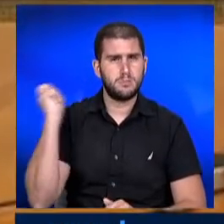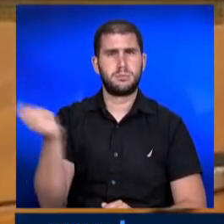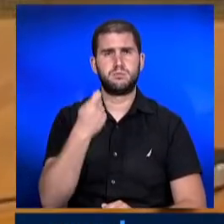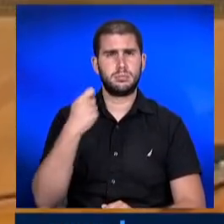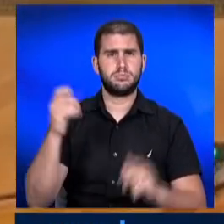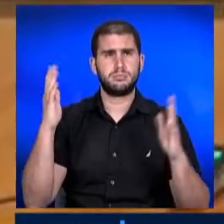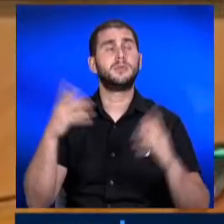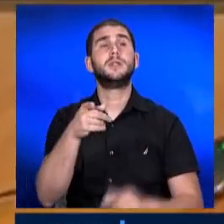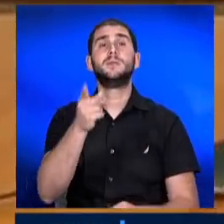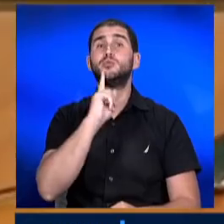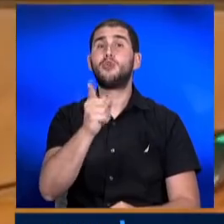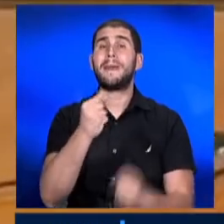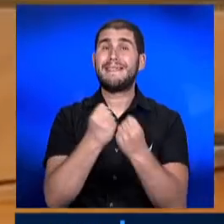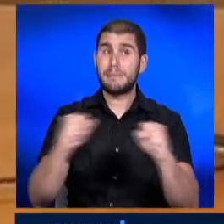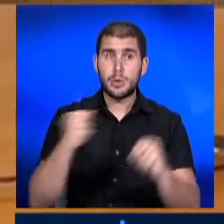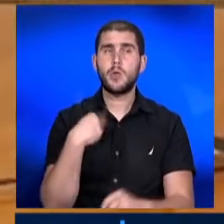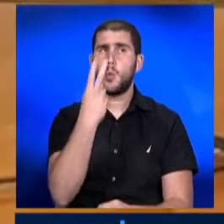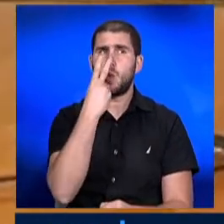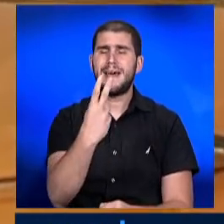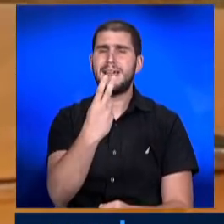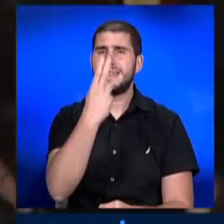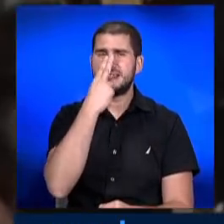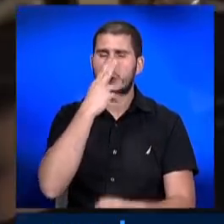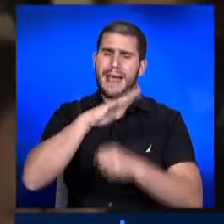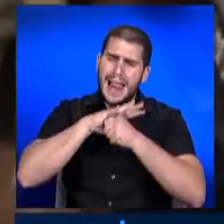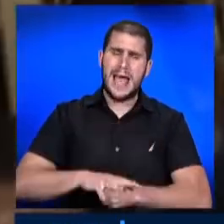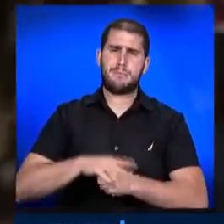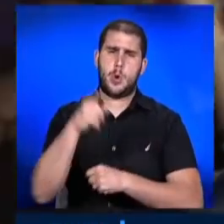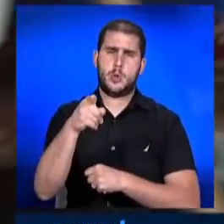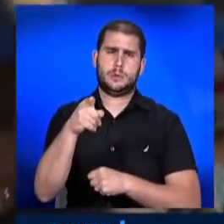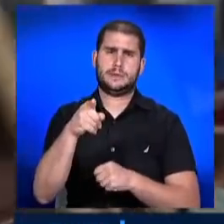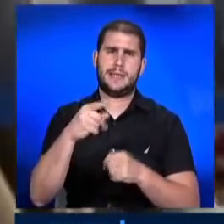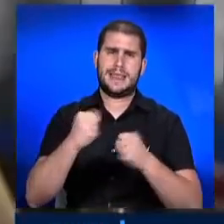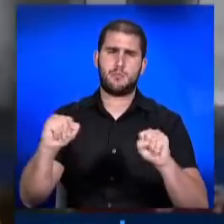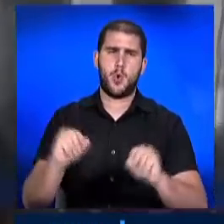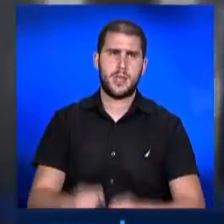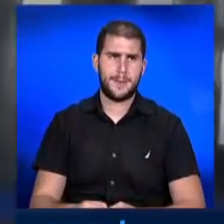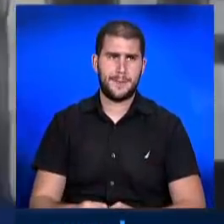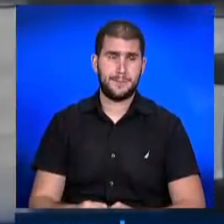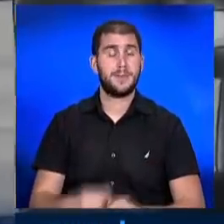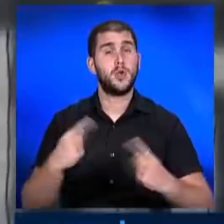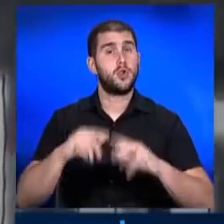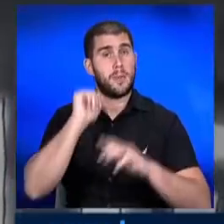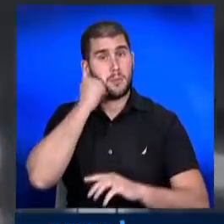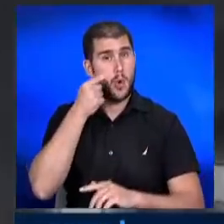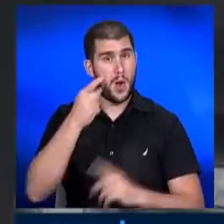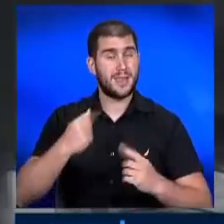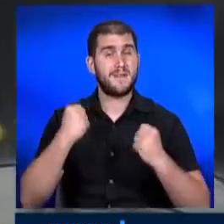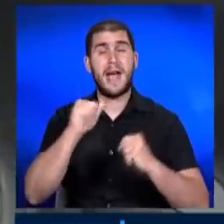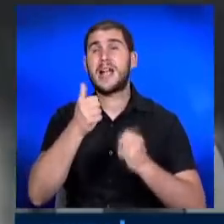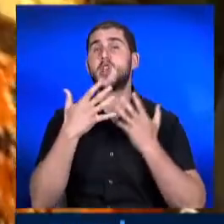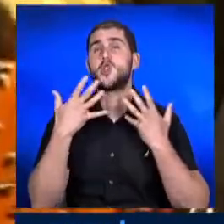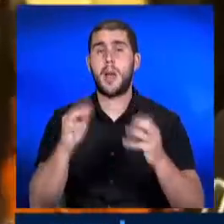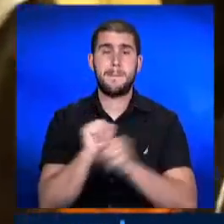בשם הדמוקרטיה, אני רואה ניסיון לרמוס את הדמוקרטיה. ביום שאחרי ההפגנה הגדולה ביותר במחאה נגד